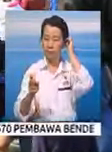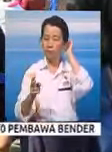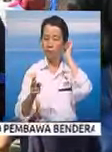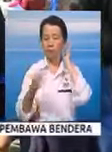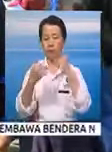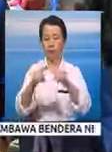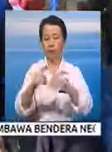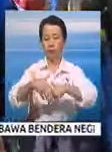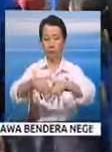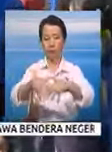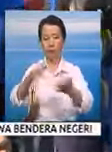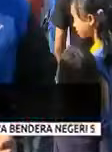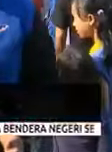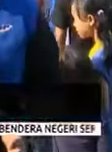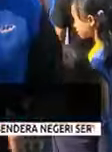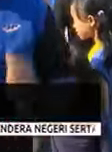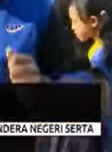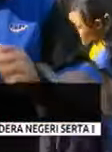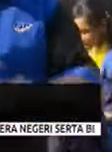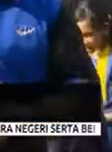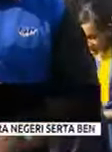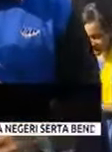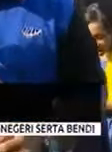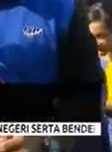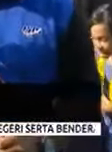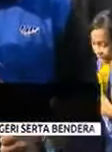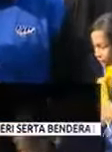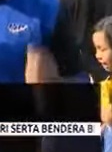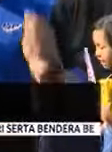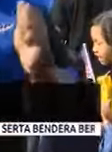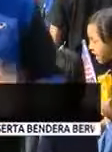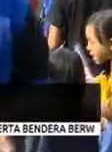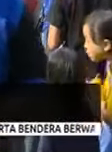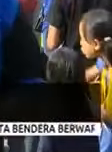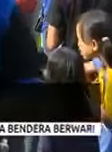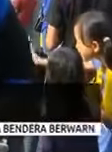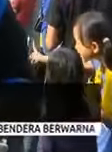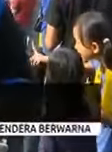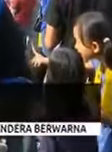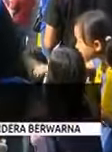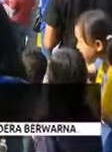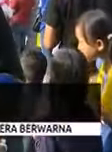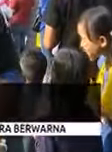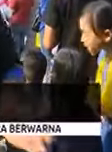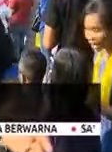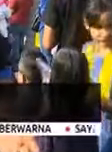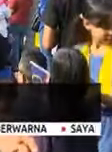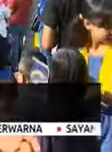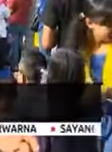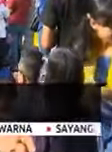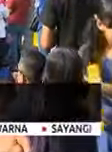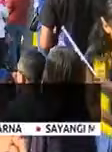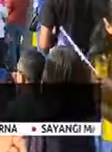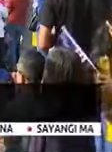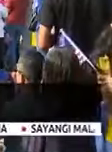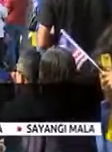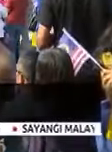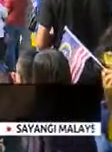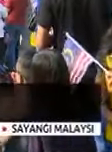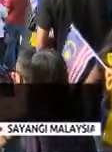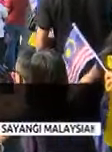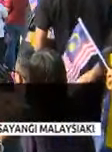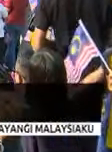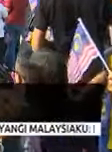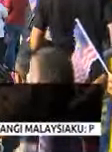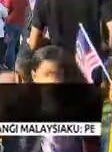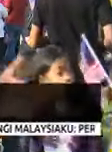dataran Putrajaya sempena Hari Kebangsaan 2019. Dan ia juga menarik perhatian bukan sahaja warga tempatan tetapi